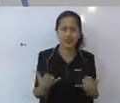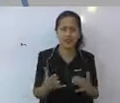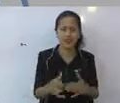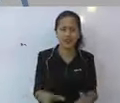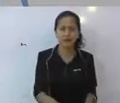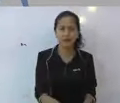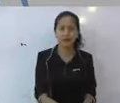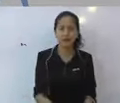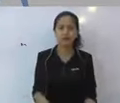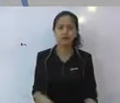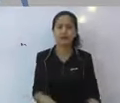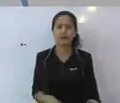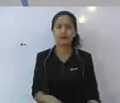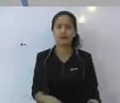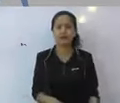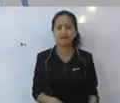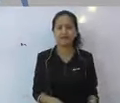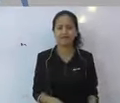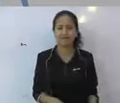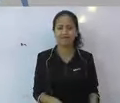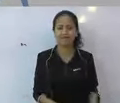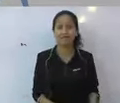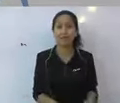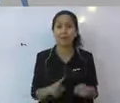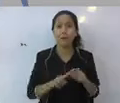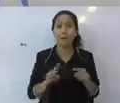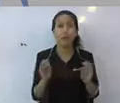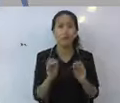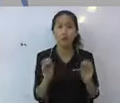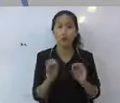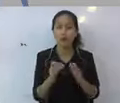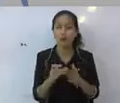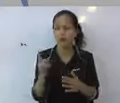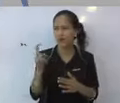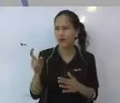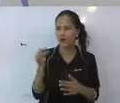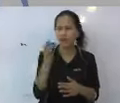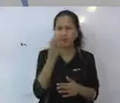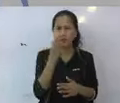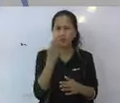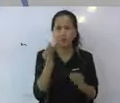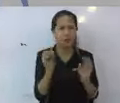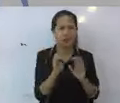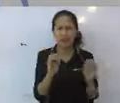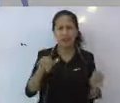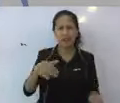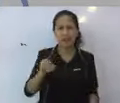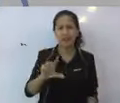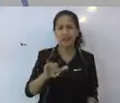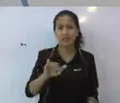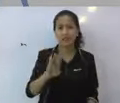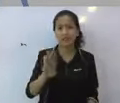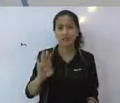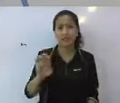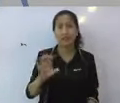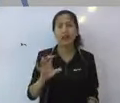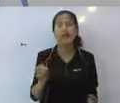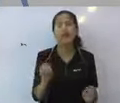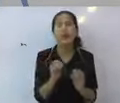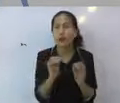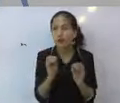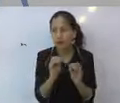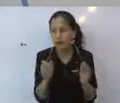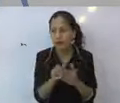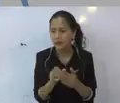hindi pa uso yung fast food noon. Wala pang Grab noon, wala pang ganito. So wala pang mga noon, seasonings. Wala pang